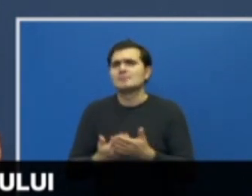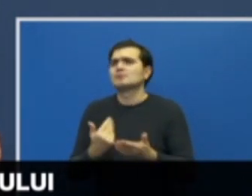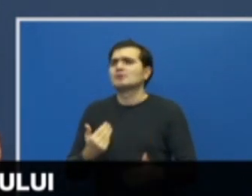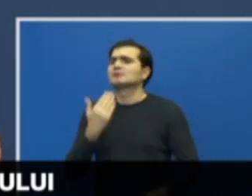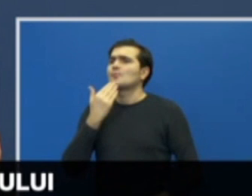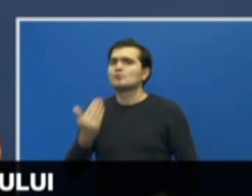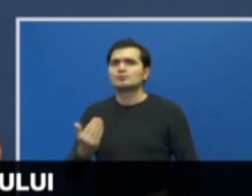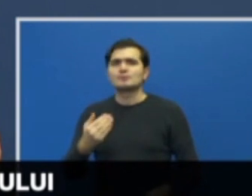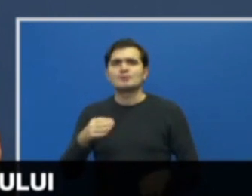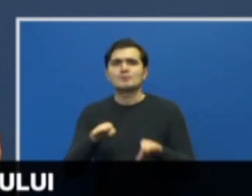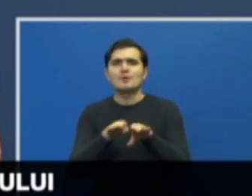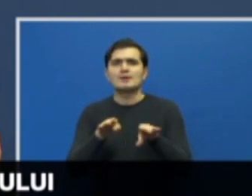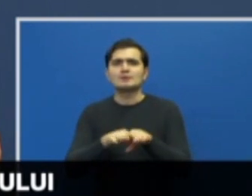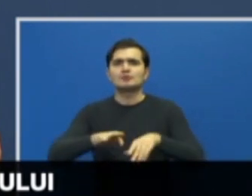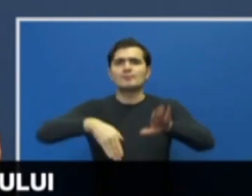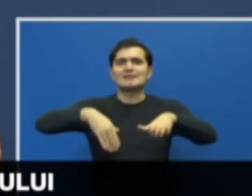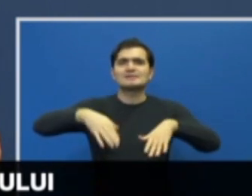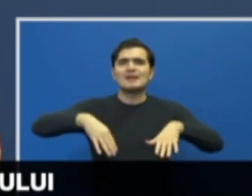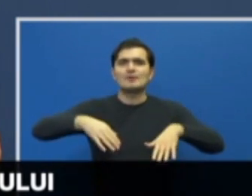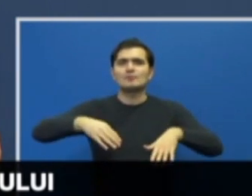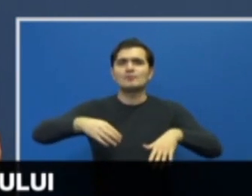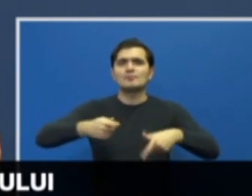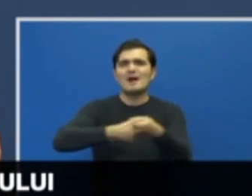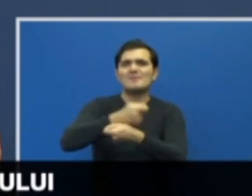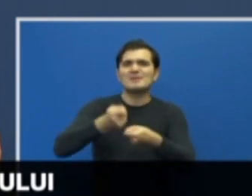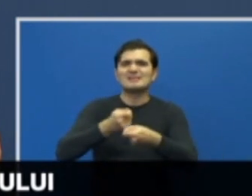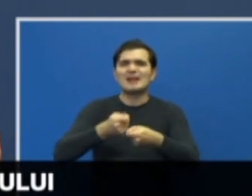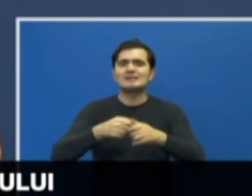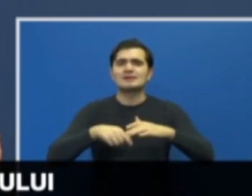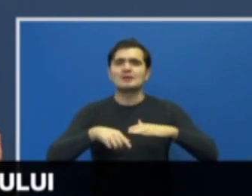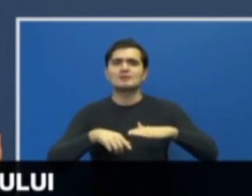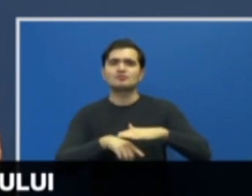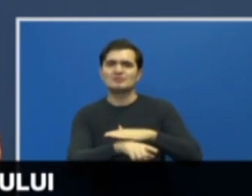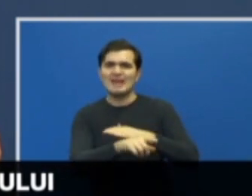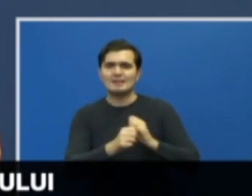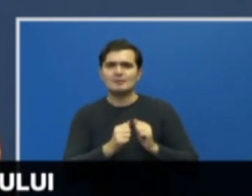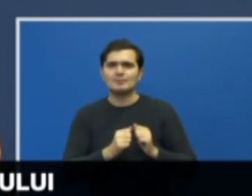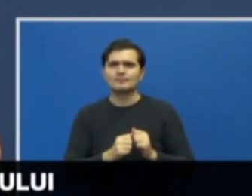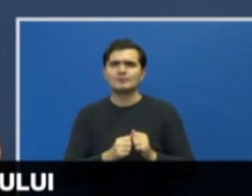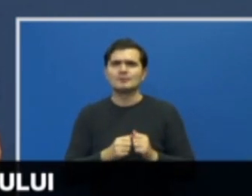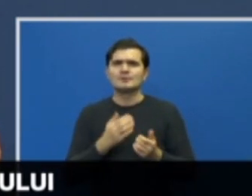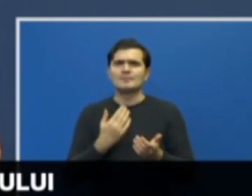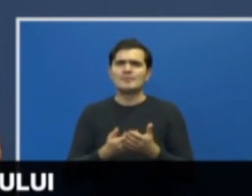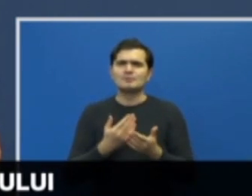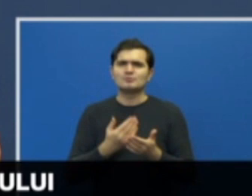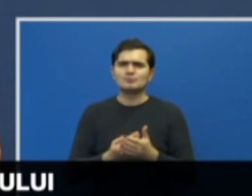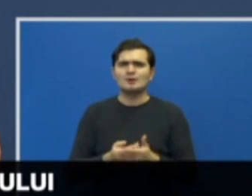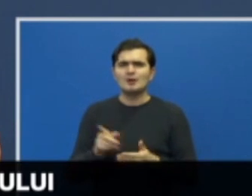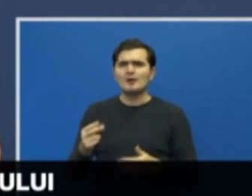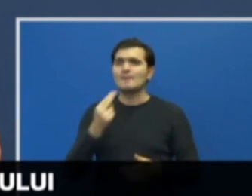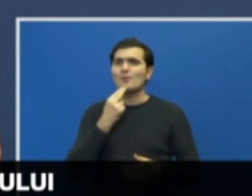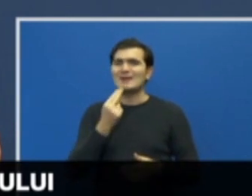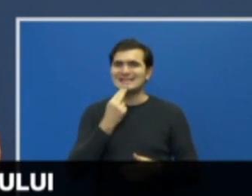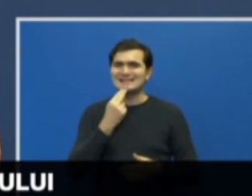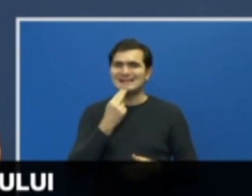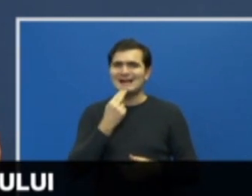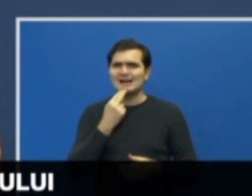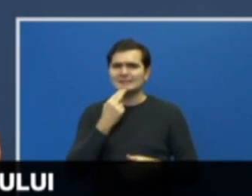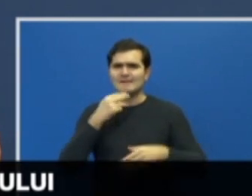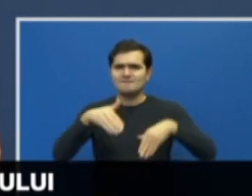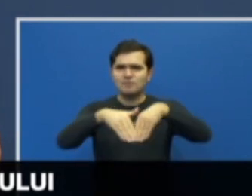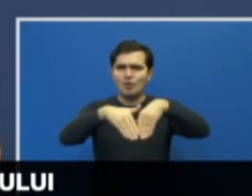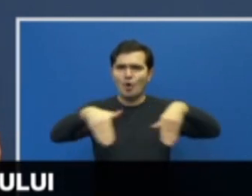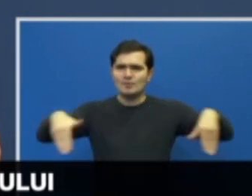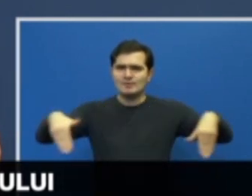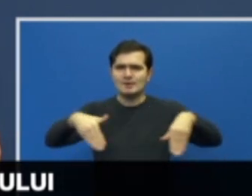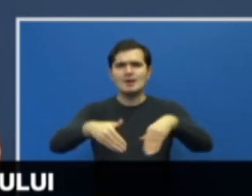la Ministerul Administrației și Internelor, pentru că, în mod evident, Poliția de Frontieră are un rol important